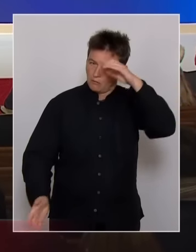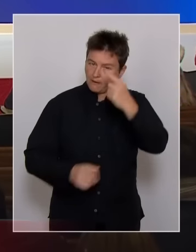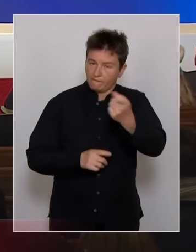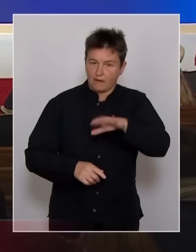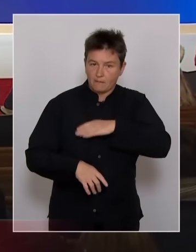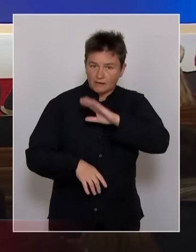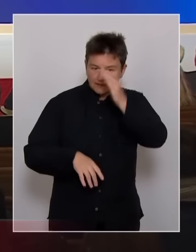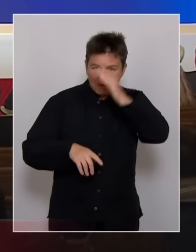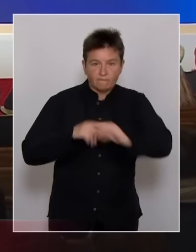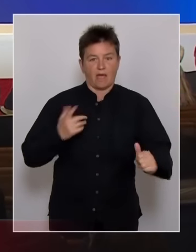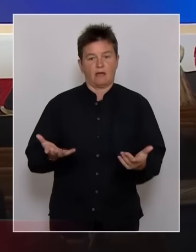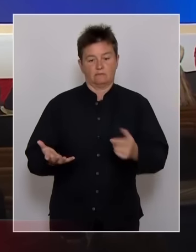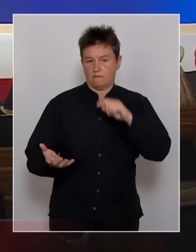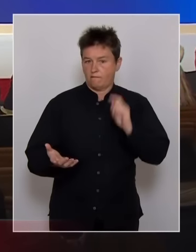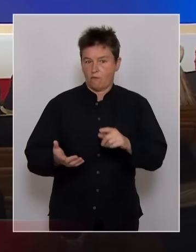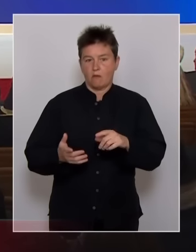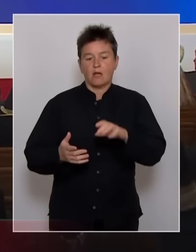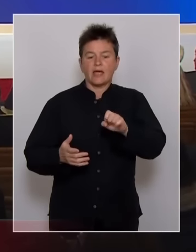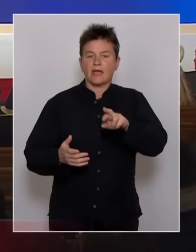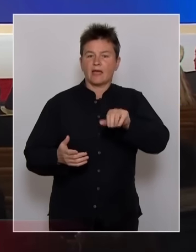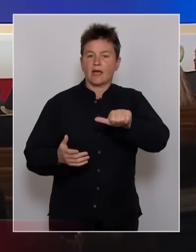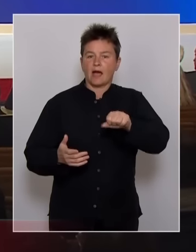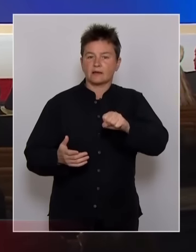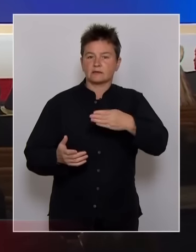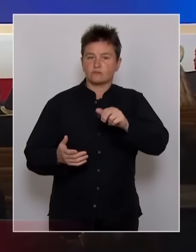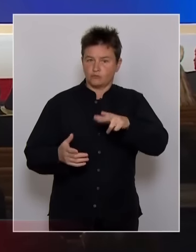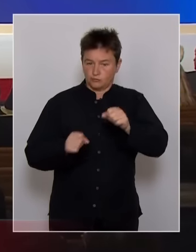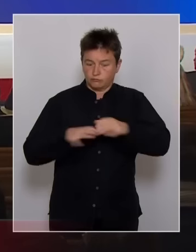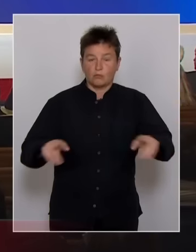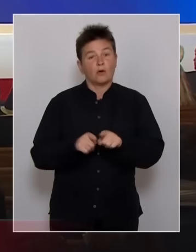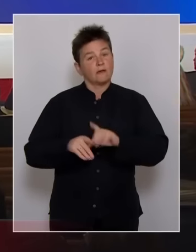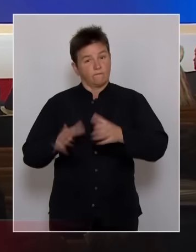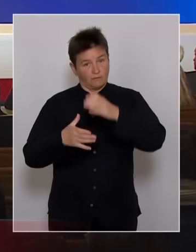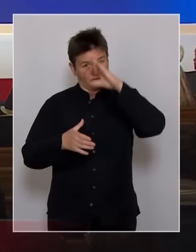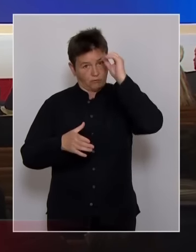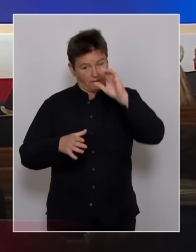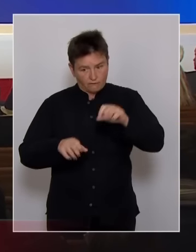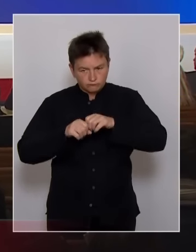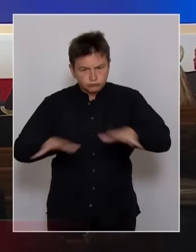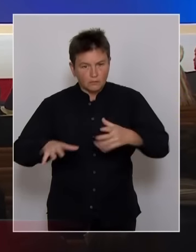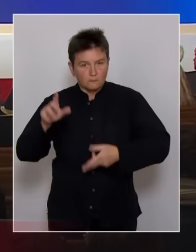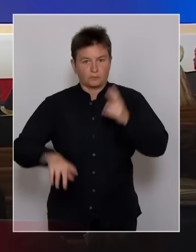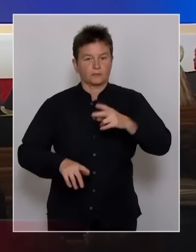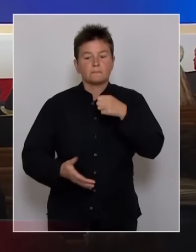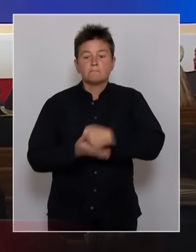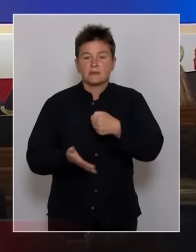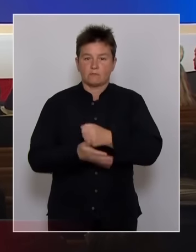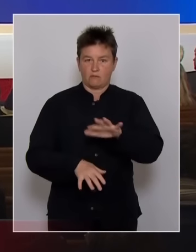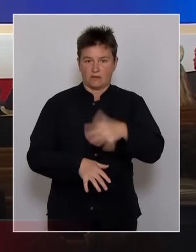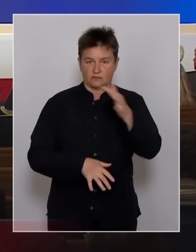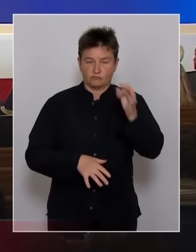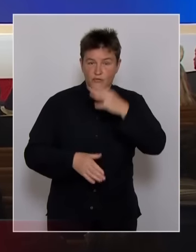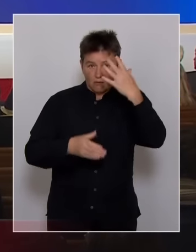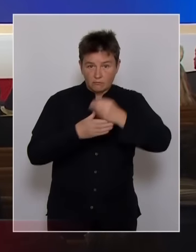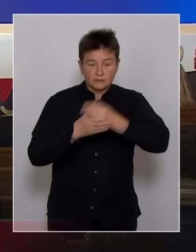les savoir-faire c'est pourquoi il nous faut décupler l'Erasmus de l'apprentissage et de la formation professionnelle avec un objectif d'au moins 15% des apprentis en